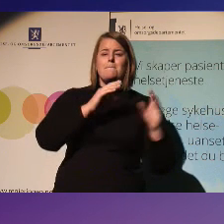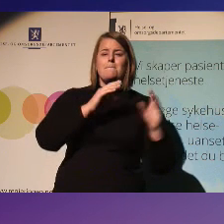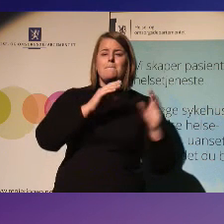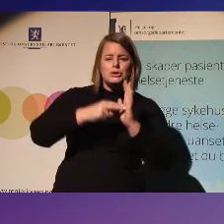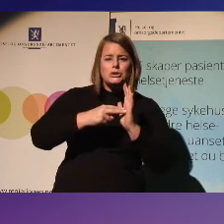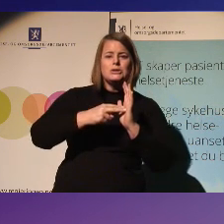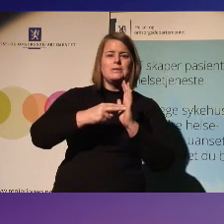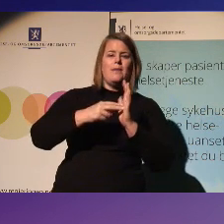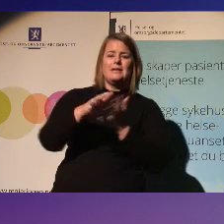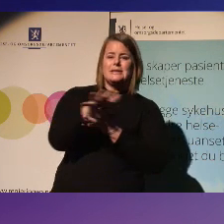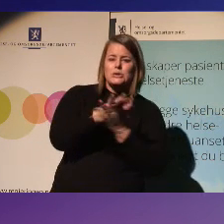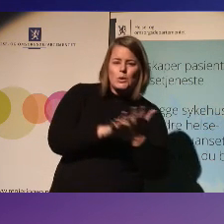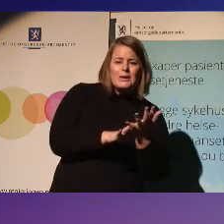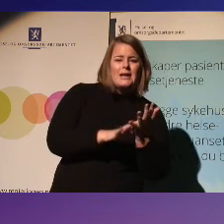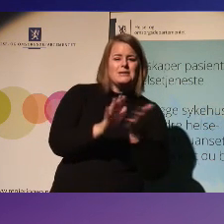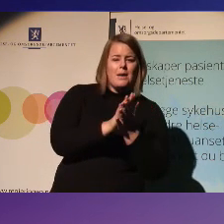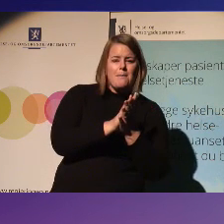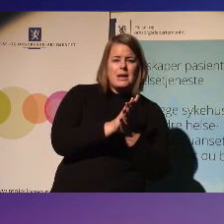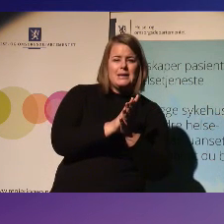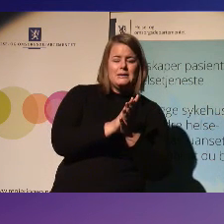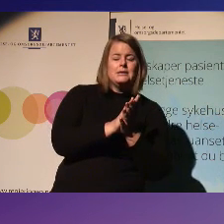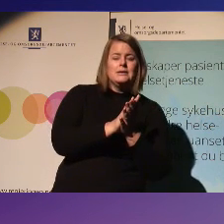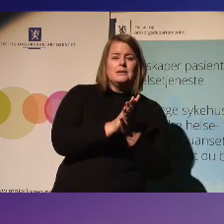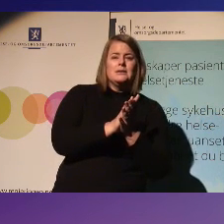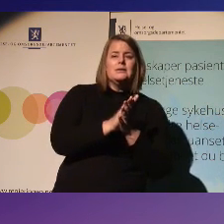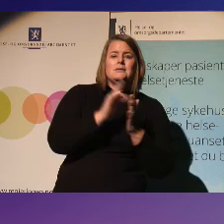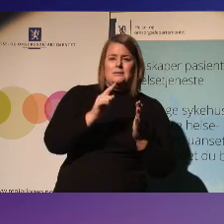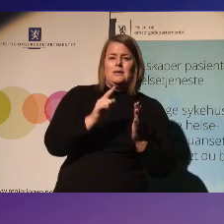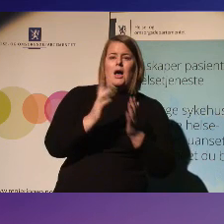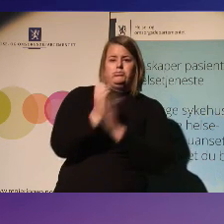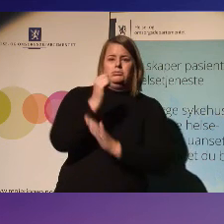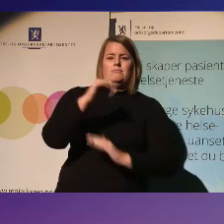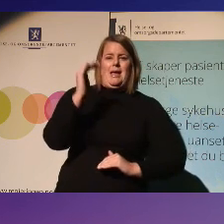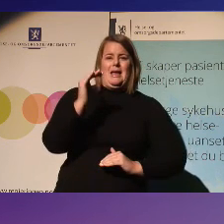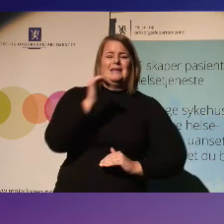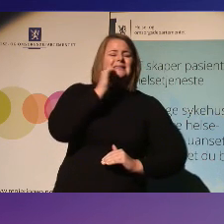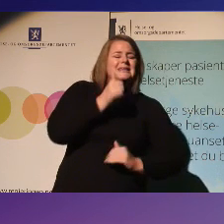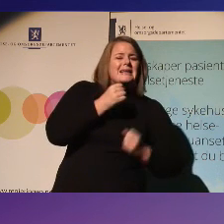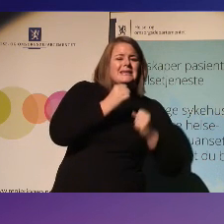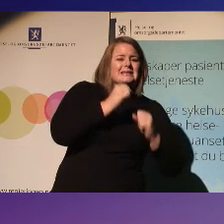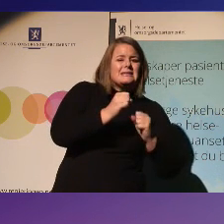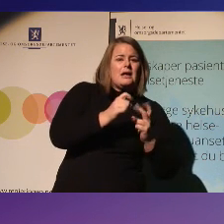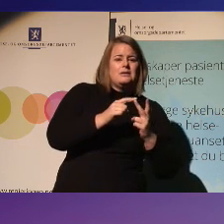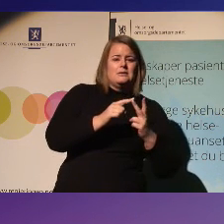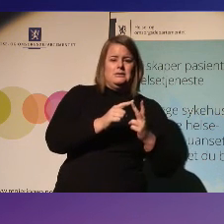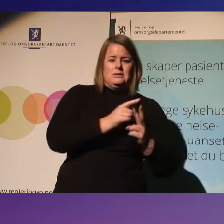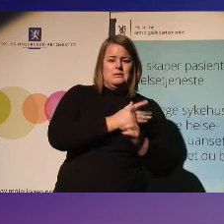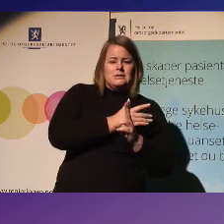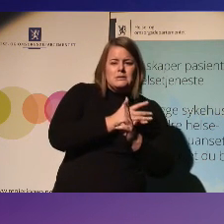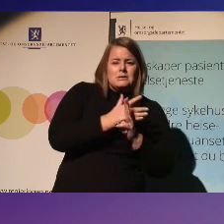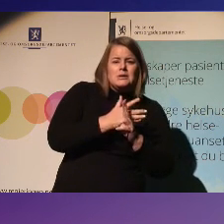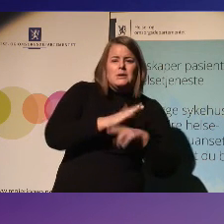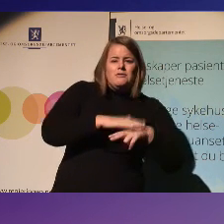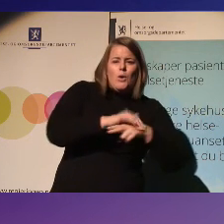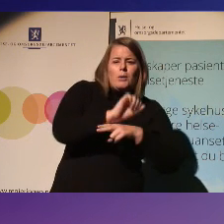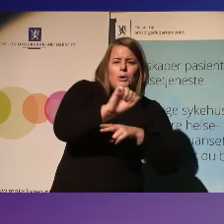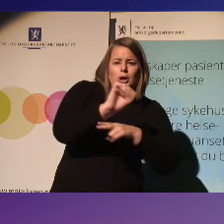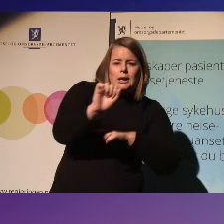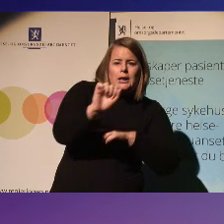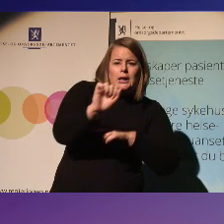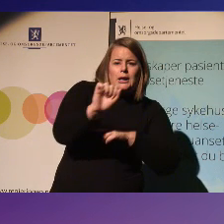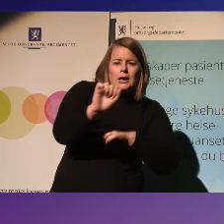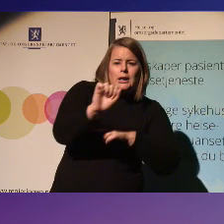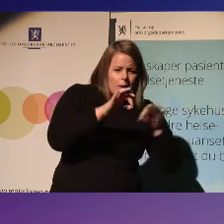systematisk sammen om forebyggende helsearbeid, tidlig innsats, klare å koordinere den tidlige innsatsen sånn